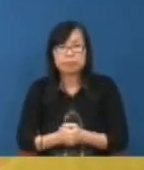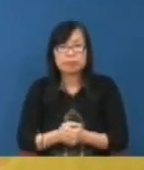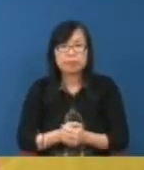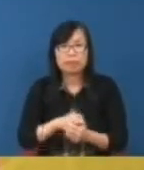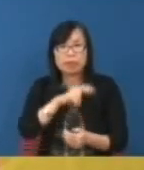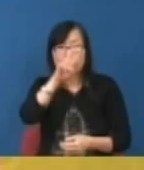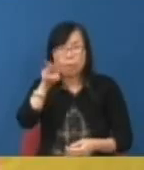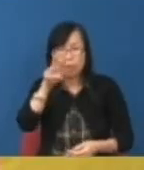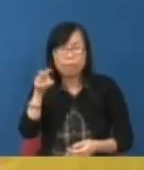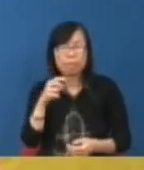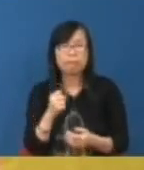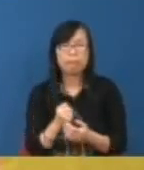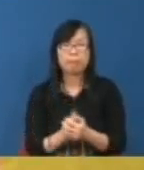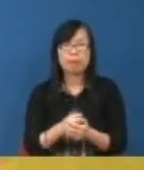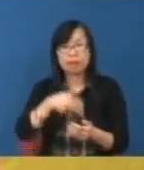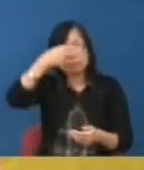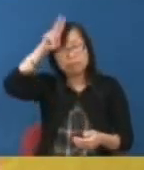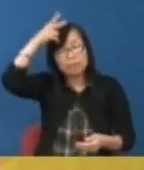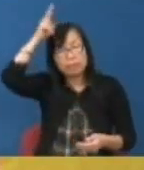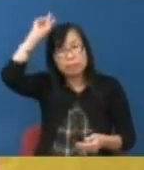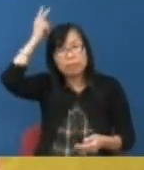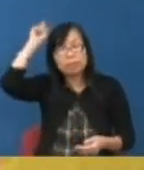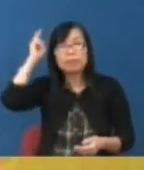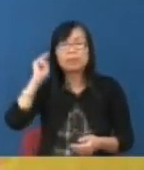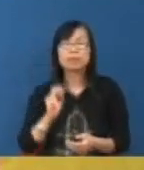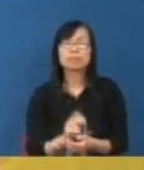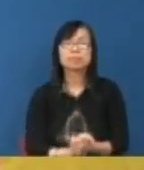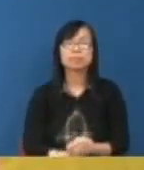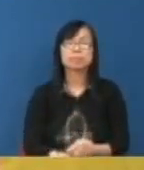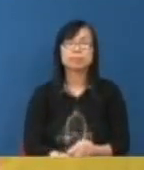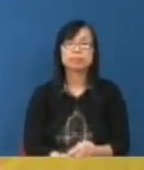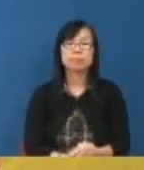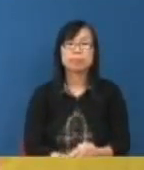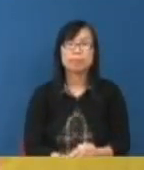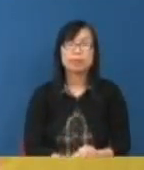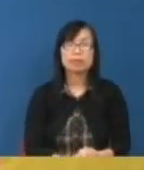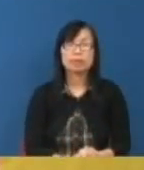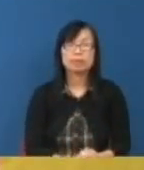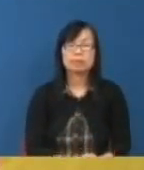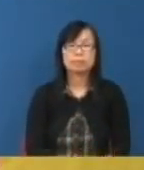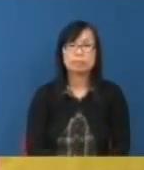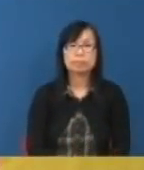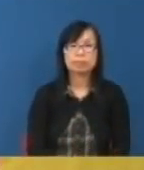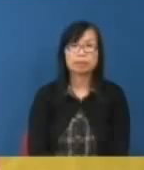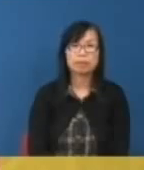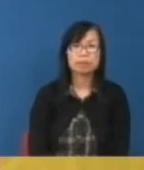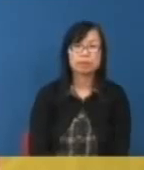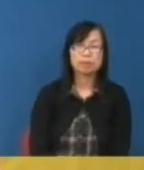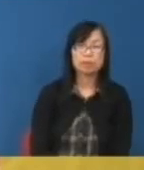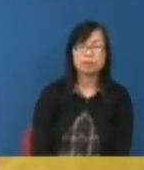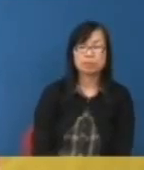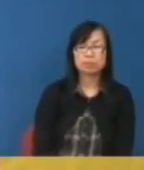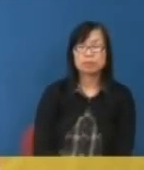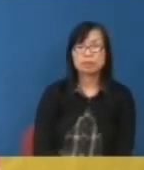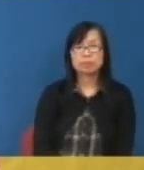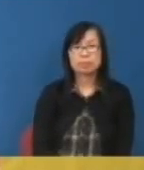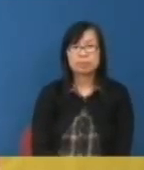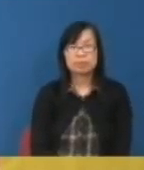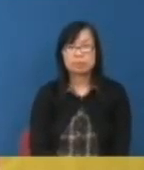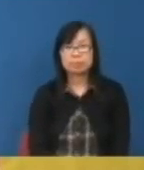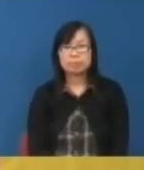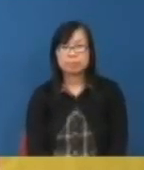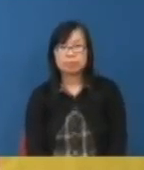個即係依一個菲律賓依一個即係domestic helpers 個 workers 嗰個即係居港權嗰個訴訟裏邊